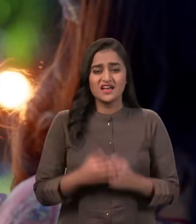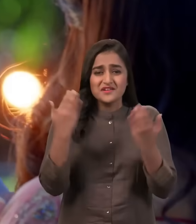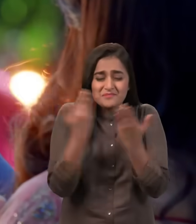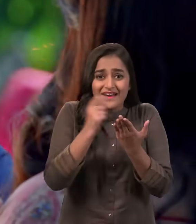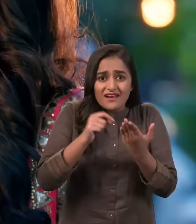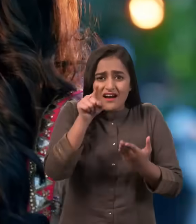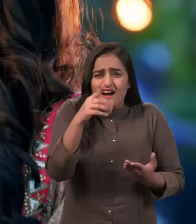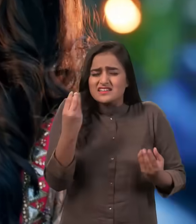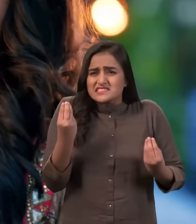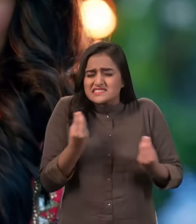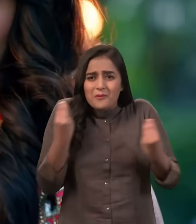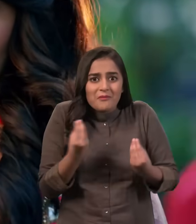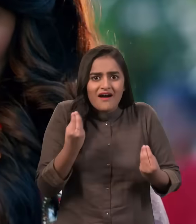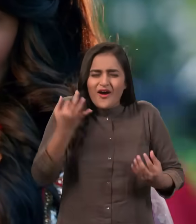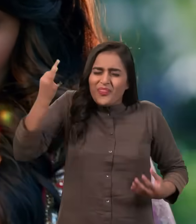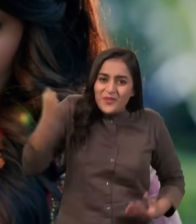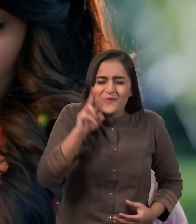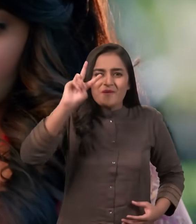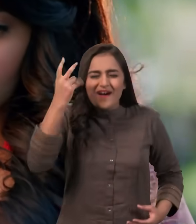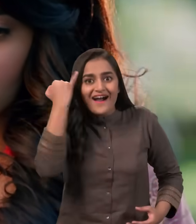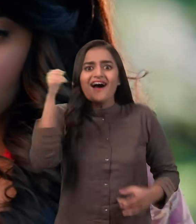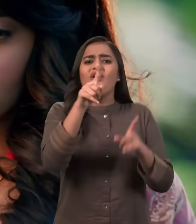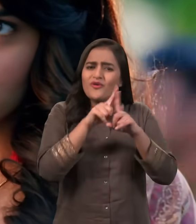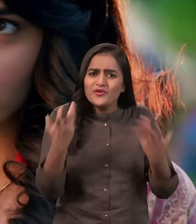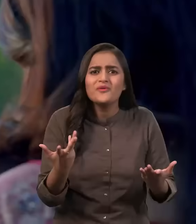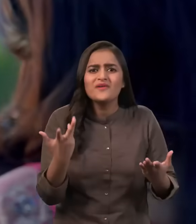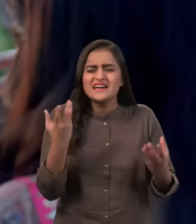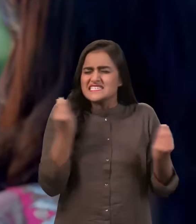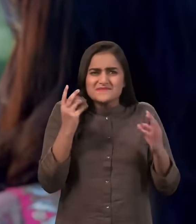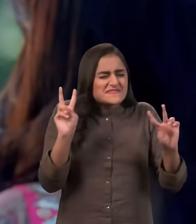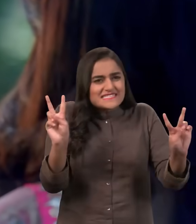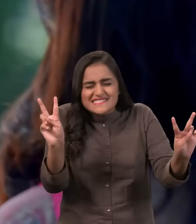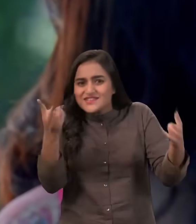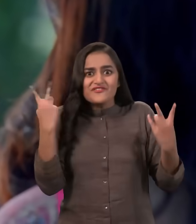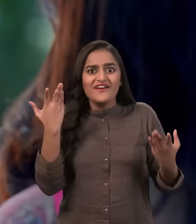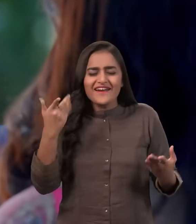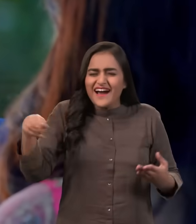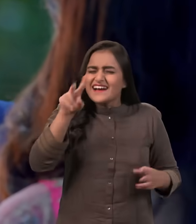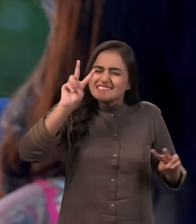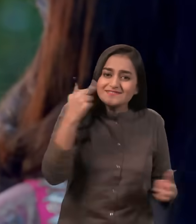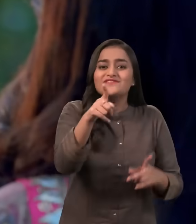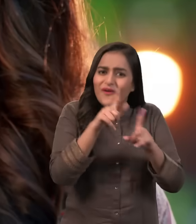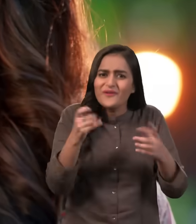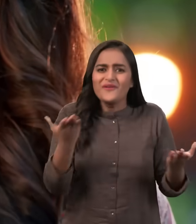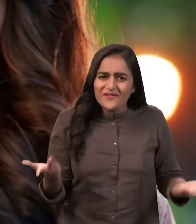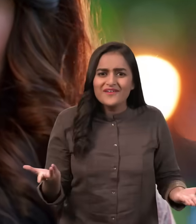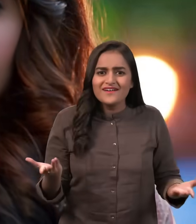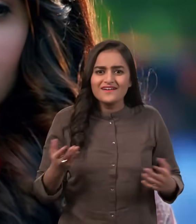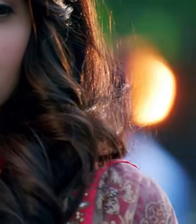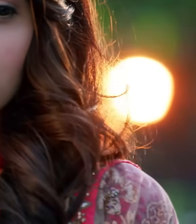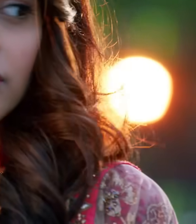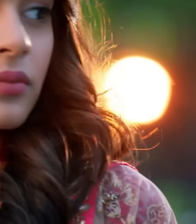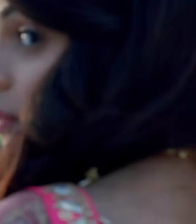पढ़ लिख कर कुछ नया करने की सोचना, कुछ बड़ा, कुछ अलग, कुछ अच्छा। हाँ,